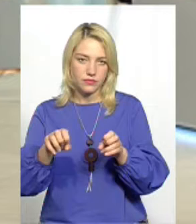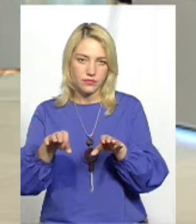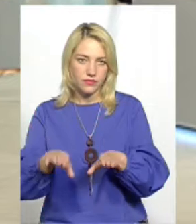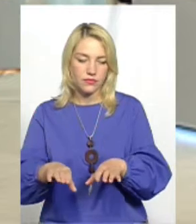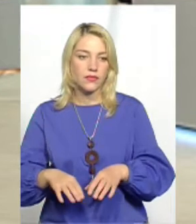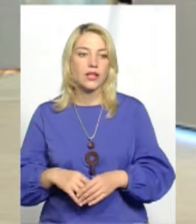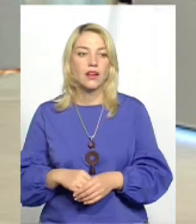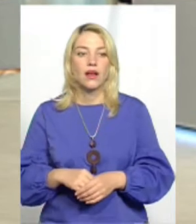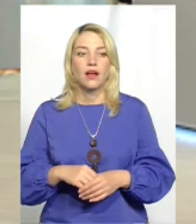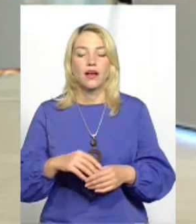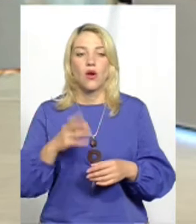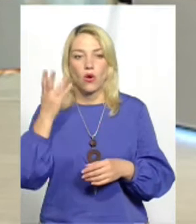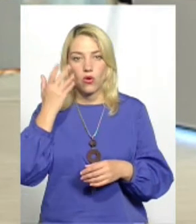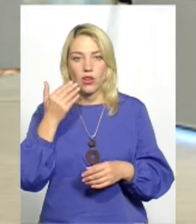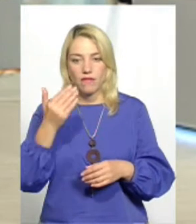Коли ви останнє